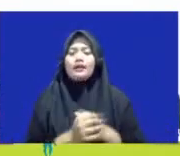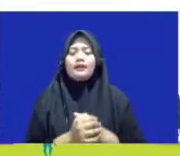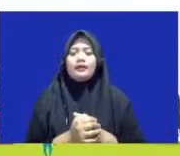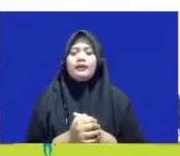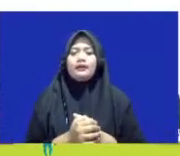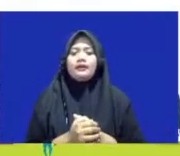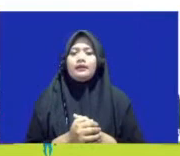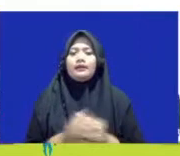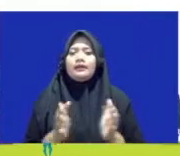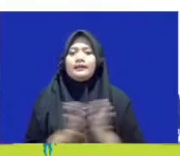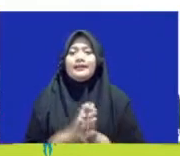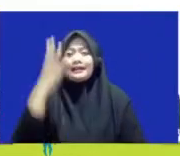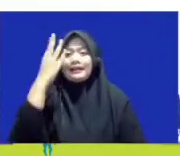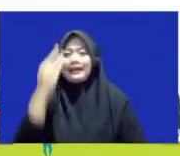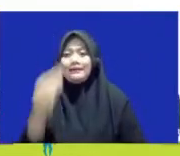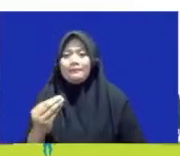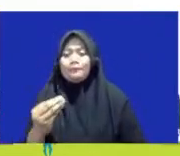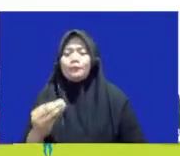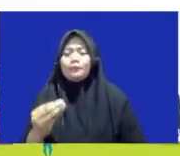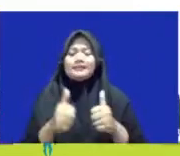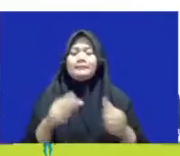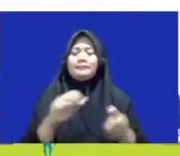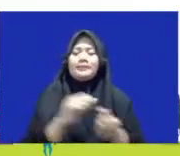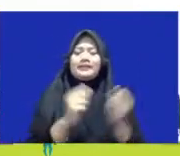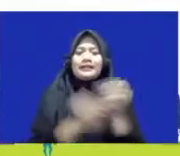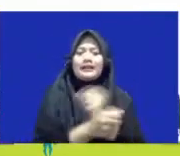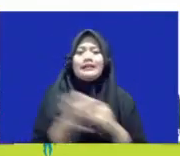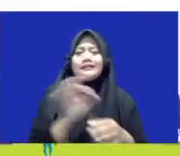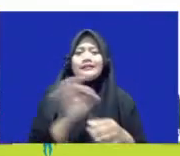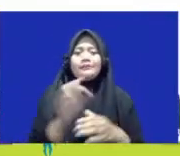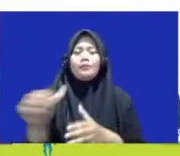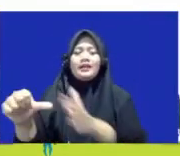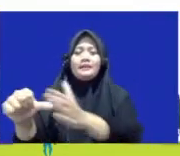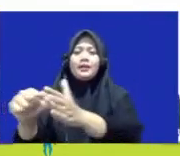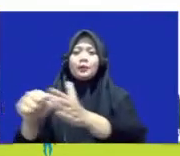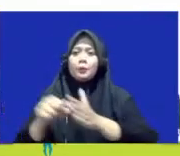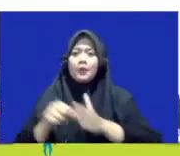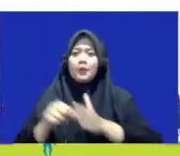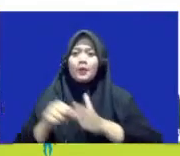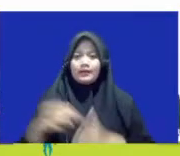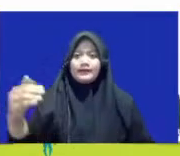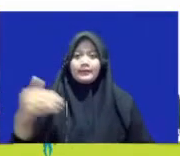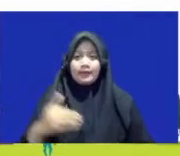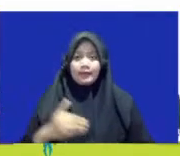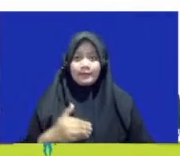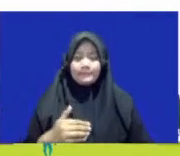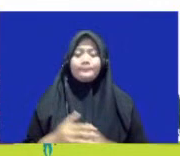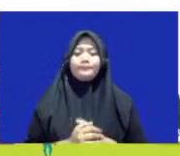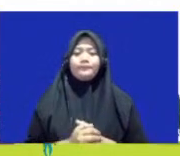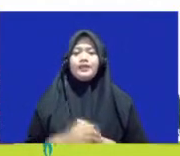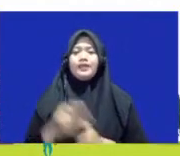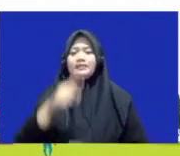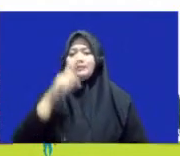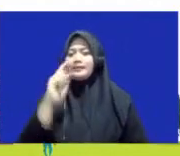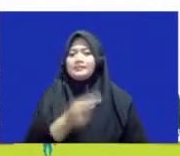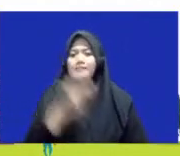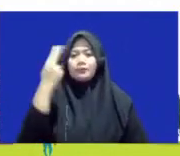Kampung Siaga Bencana, sebelum bantuan dari luar datang. Dan inilah yang membuat kecepatan kita lebih cepat untuk melaksanakan penanggulangan